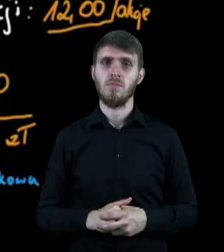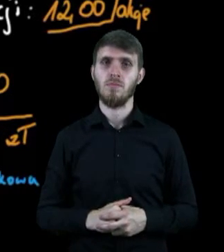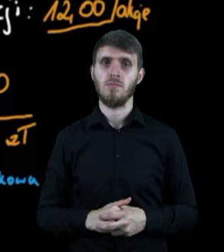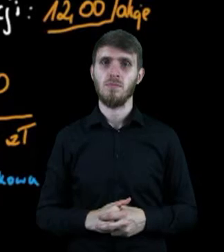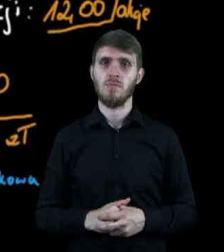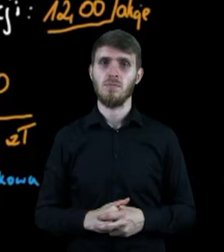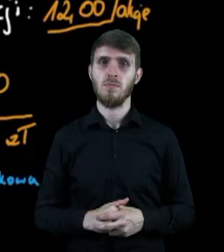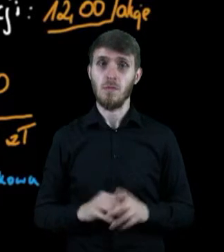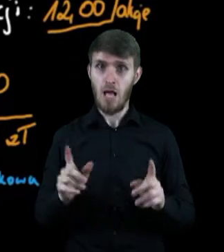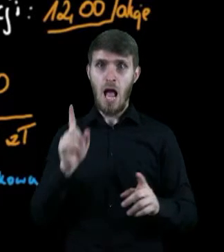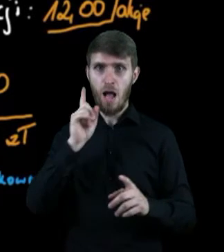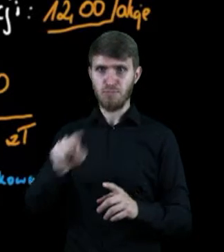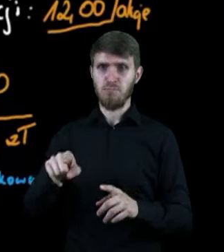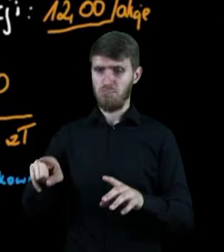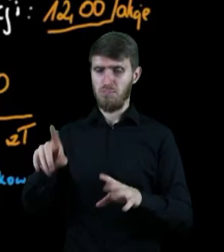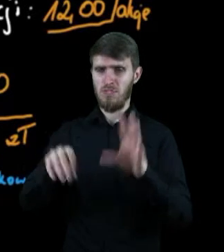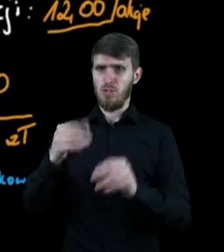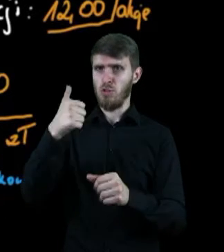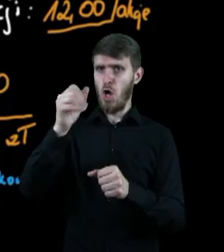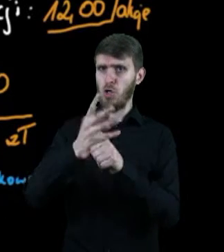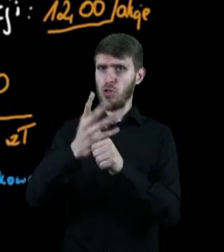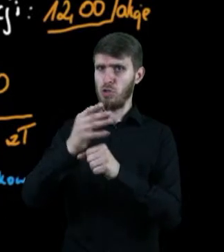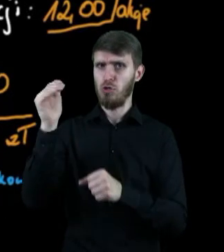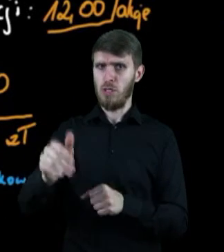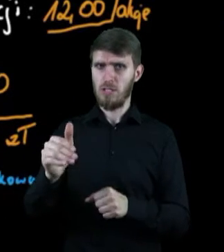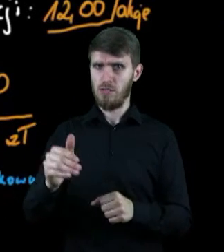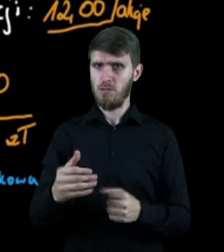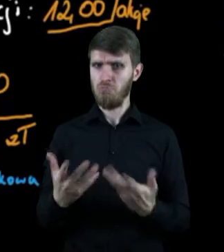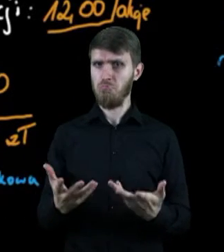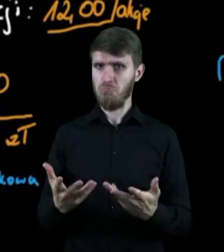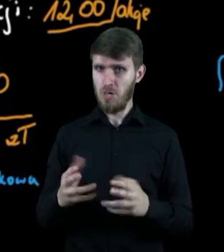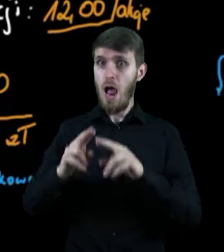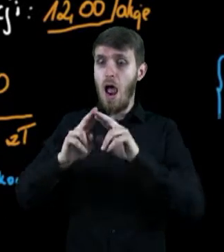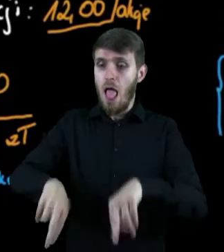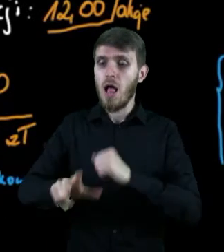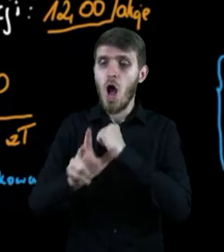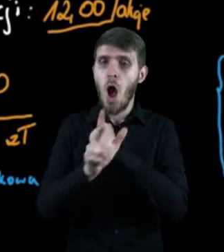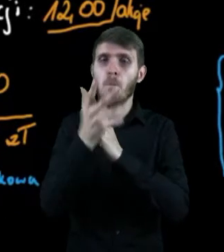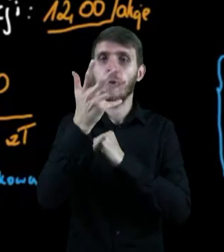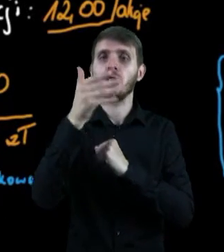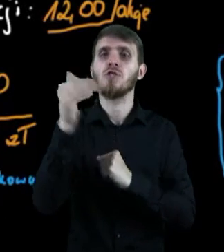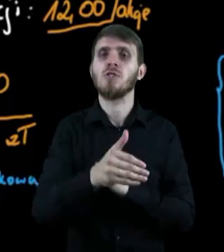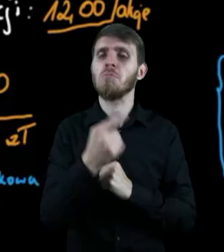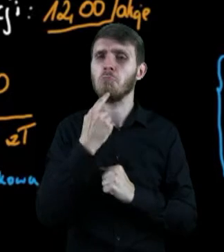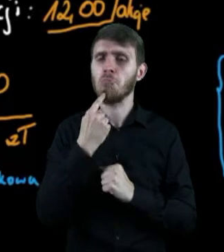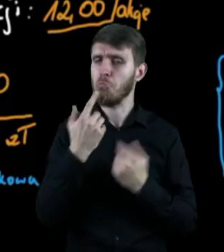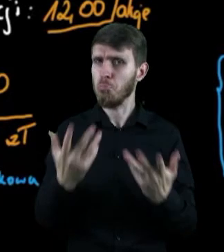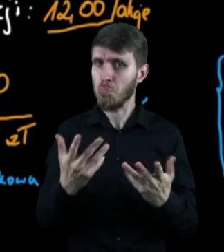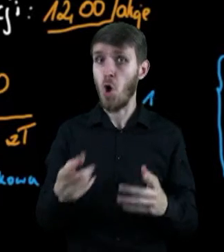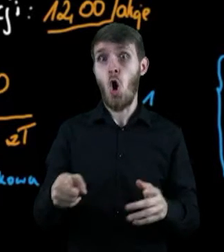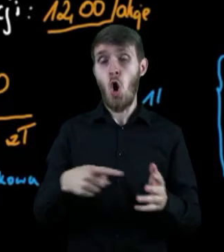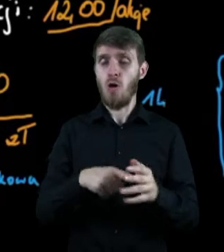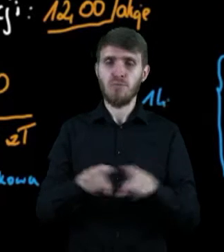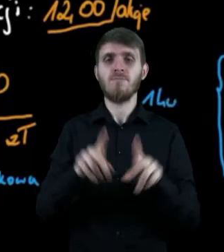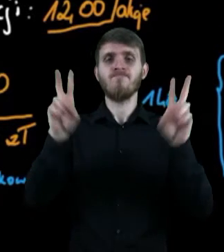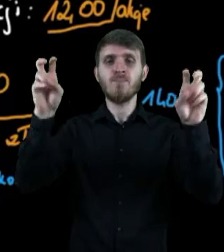mają wartość 225 tysięcy złotych. Czyli sumując wartości księgowe aktywów,